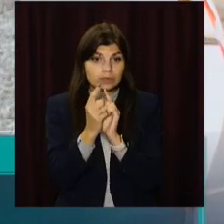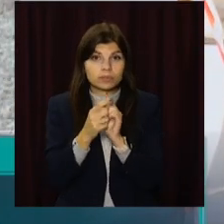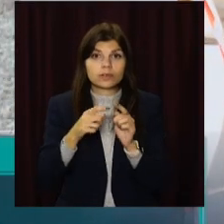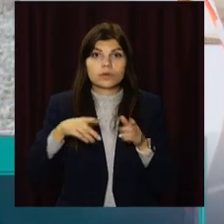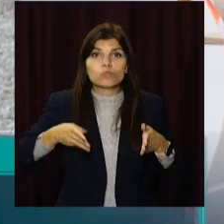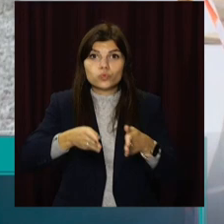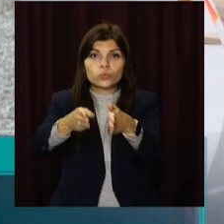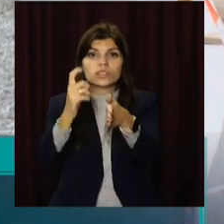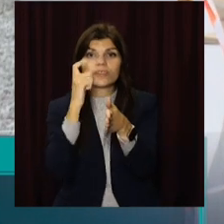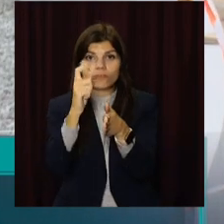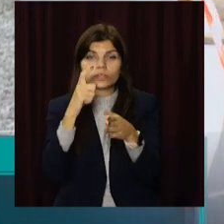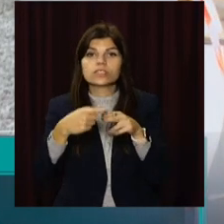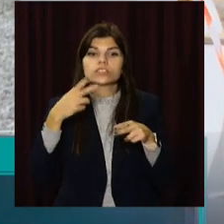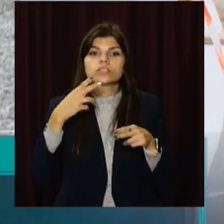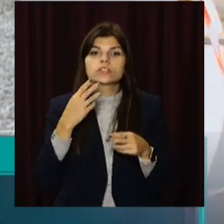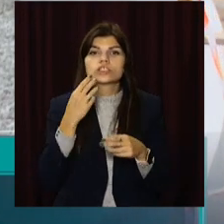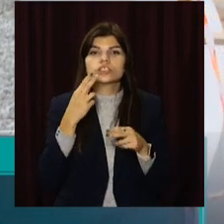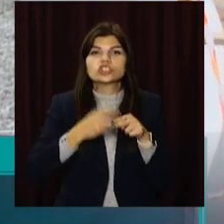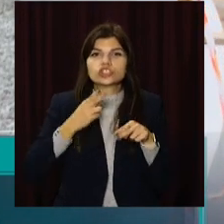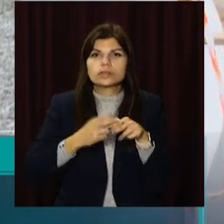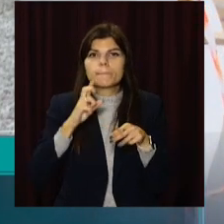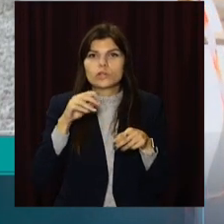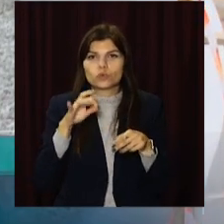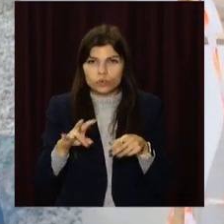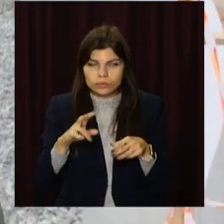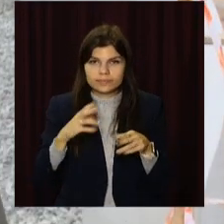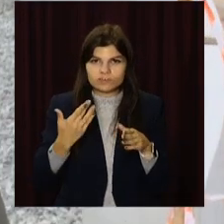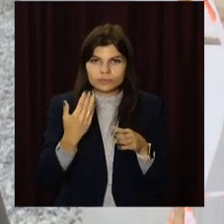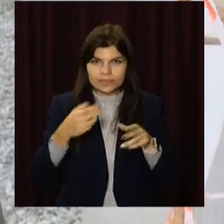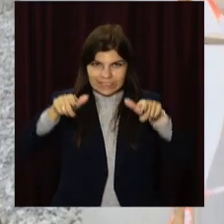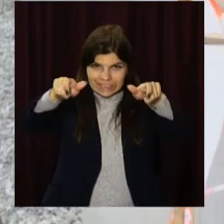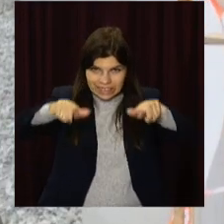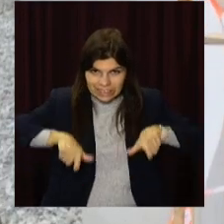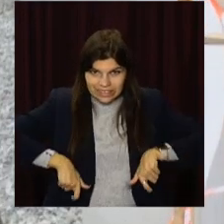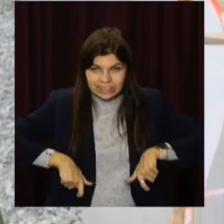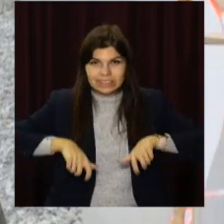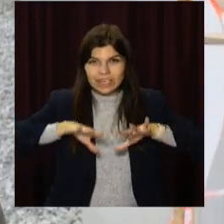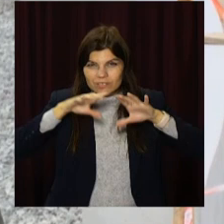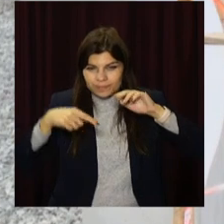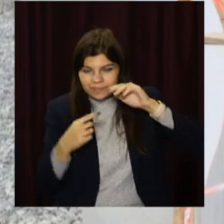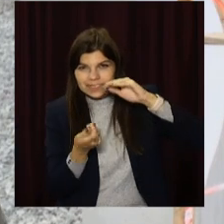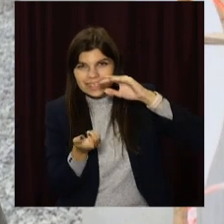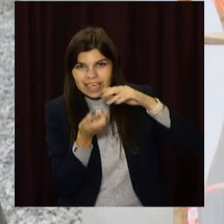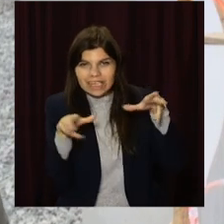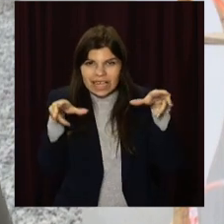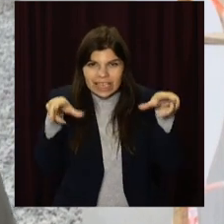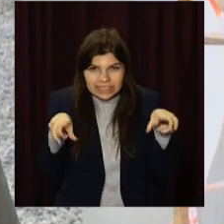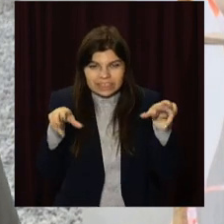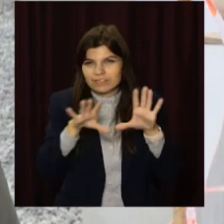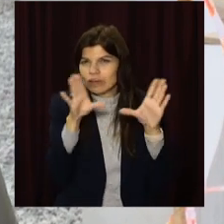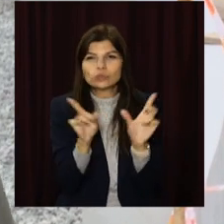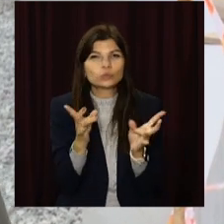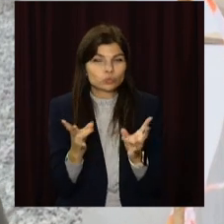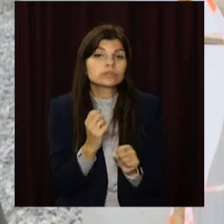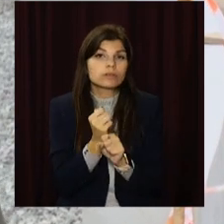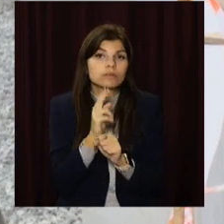входить і железобетонна шпала, і рельса, і баласт. Тобто все те, що необхідно при проведенні капітального ремонту,